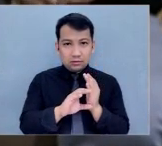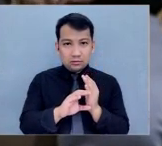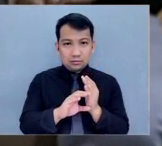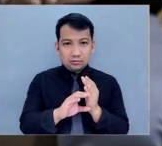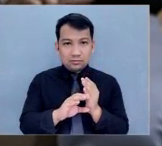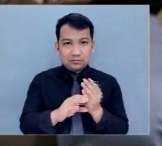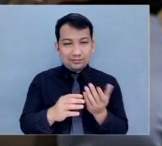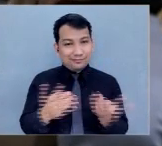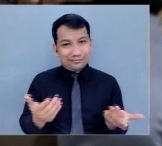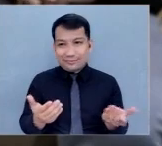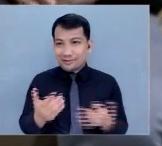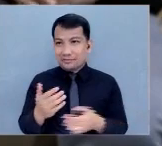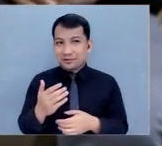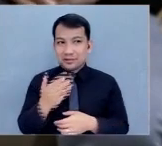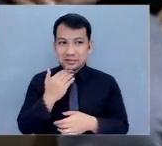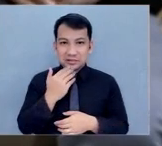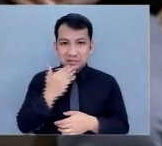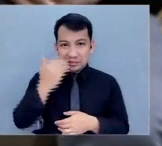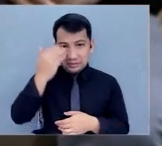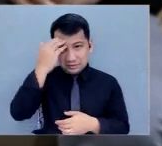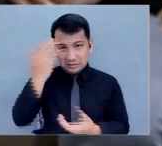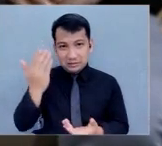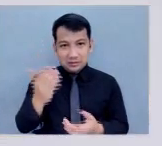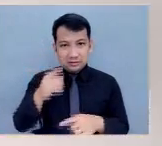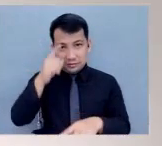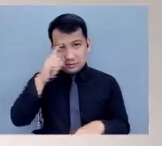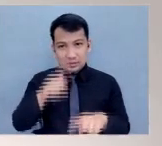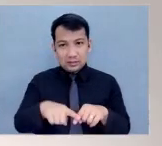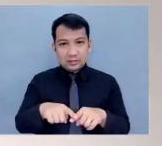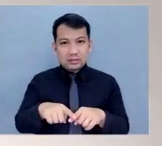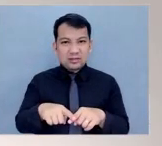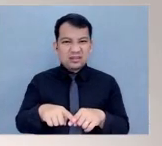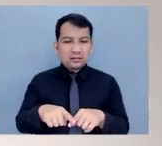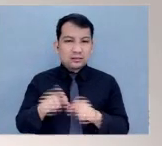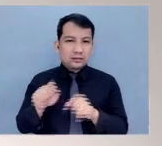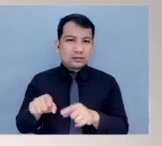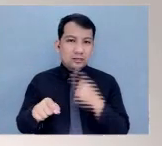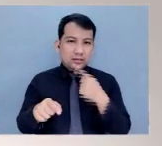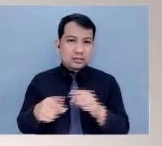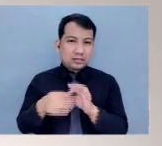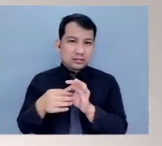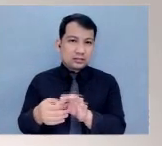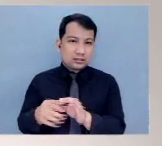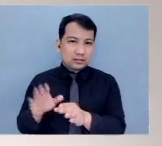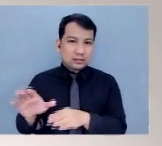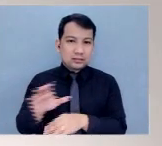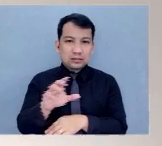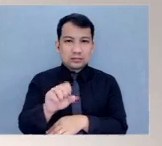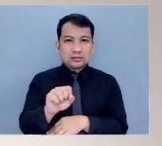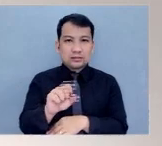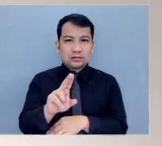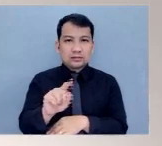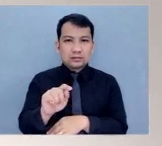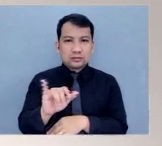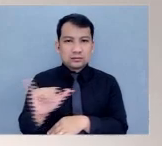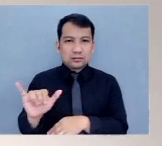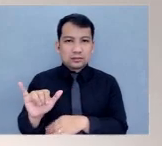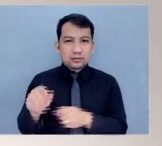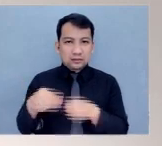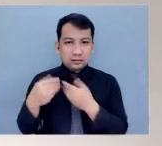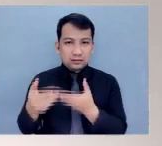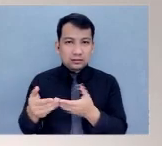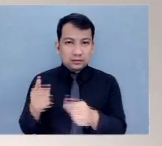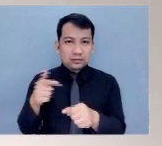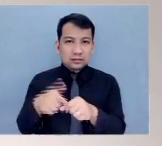So, hindi ba pwedeng nirent? Hindi ba pwedeng binibenta? Pinabulaanan din ni Suntay na binigyan niya ng gasolinahan si